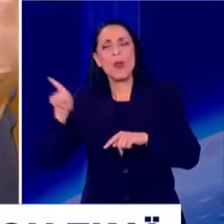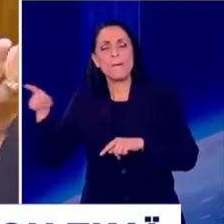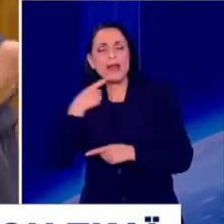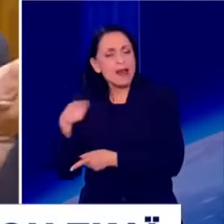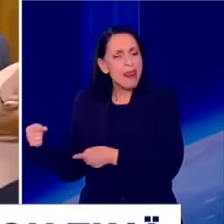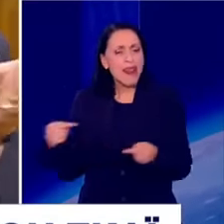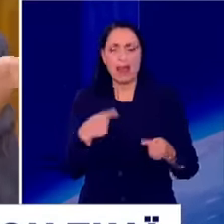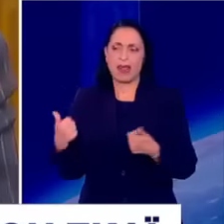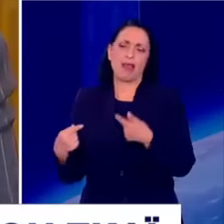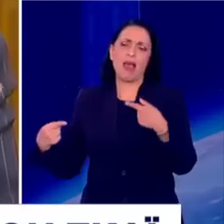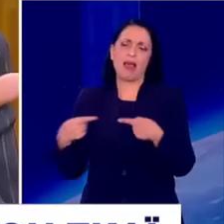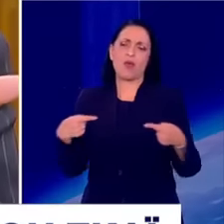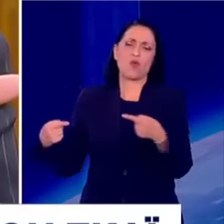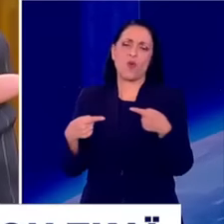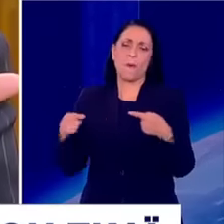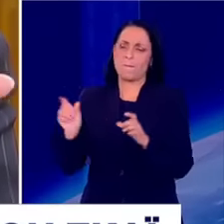κάνετε. Πολλοί λένε ότι